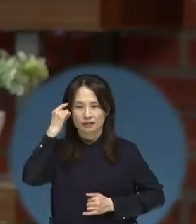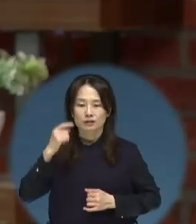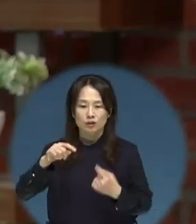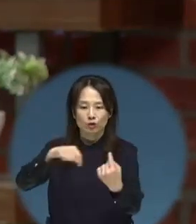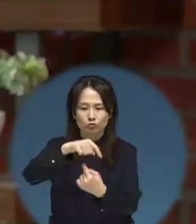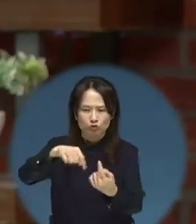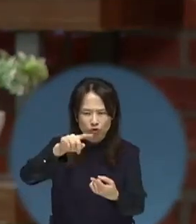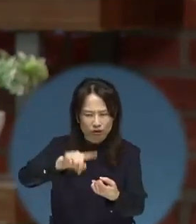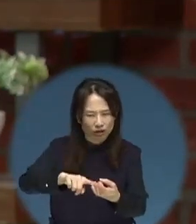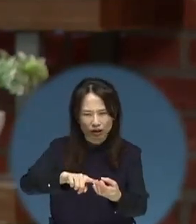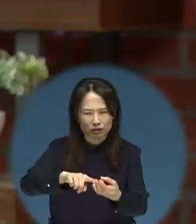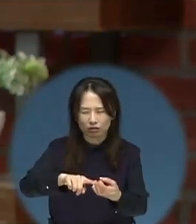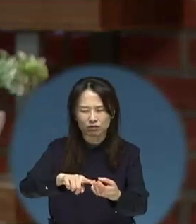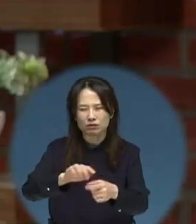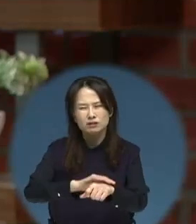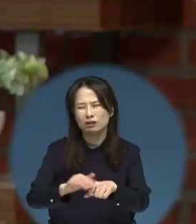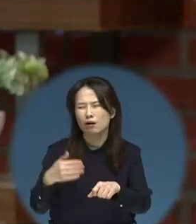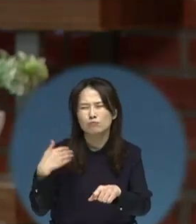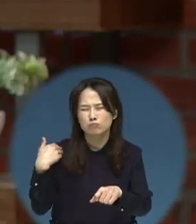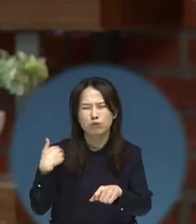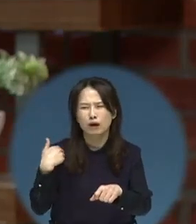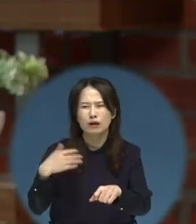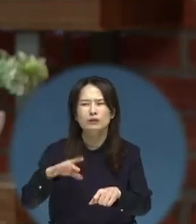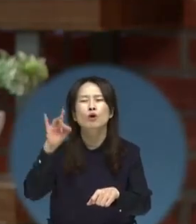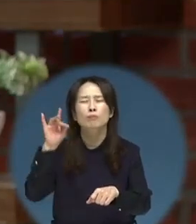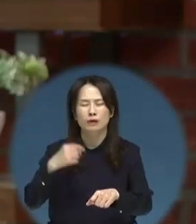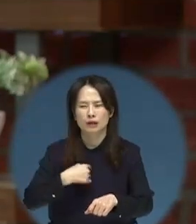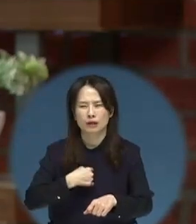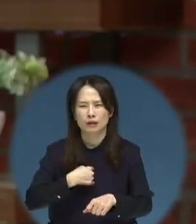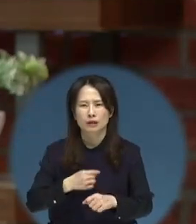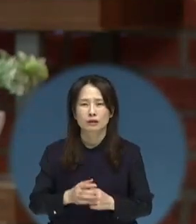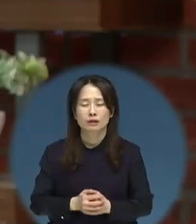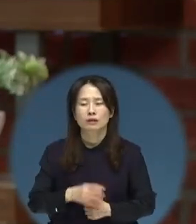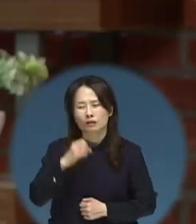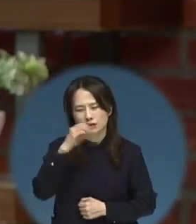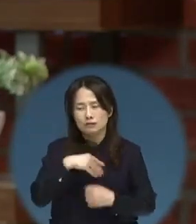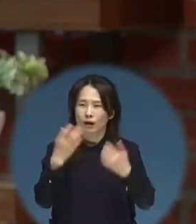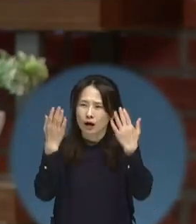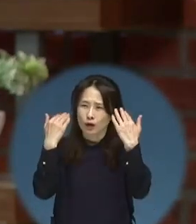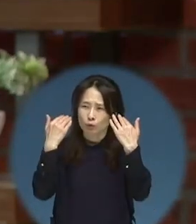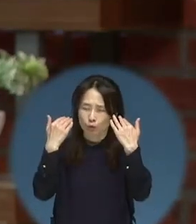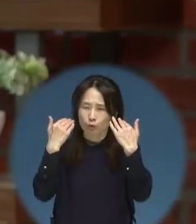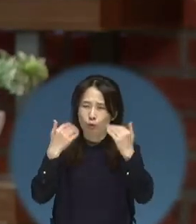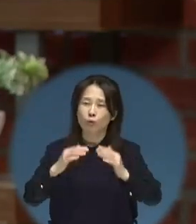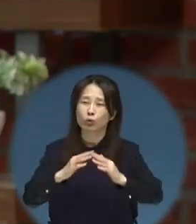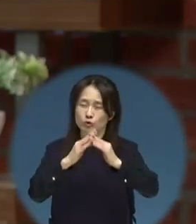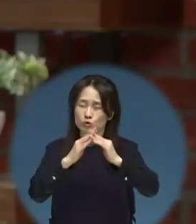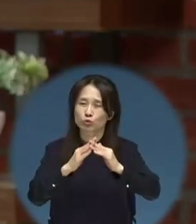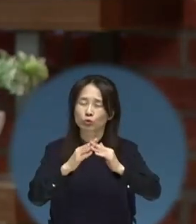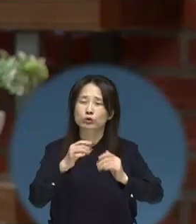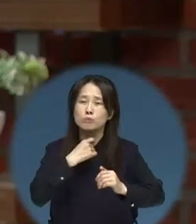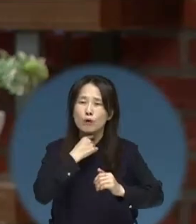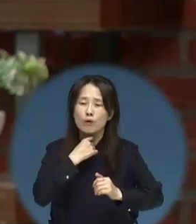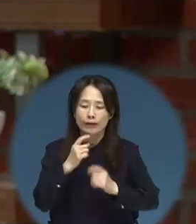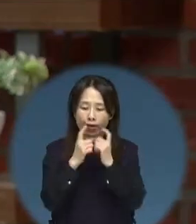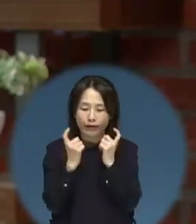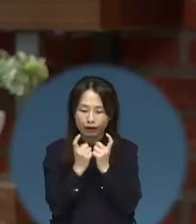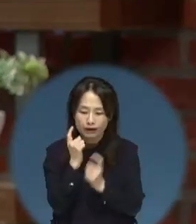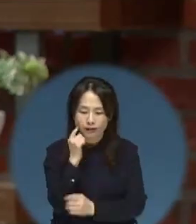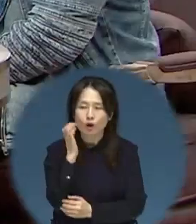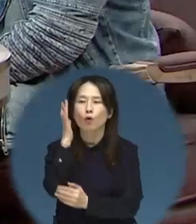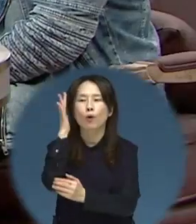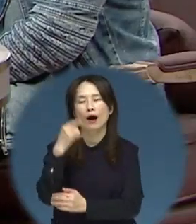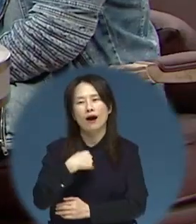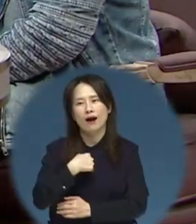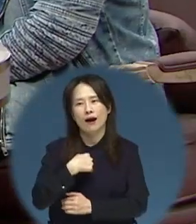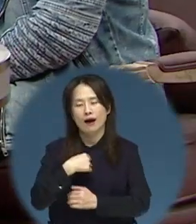않았고 직접 아이들을 사랑하는 마음보다는 그냥 학교를 하나 짓는 개인의 꿈, 개인의 영광 이런 거에 처음에는 집중했던